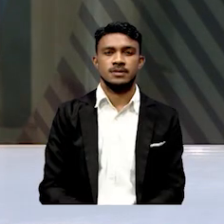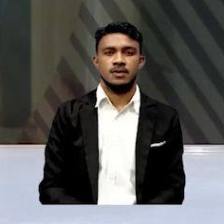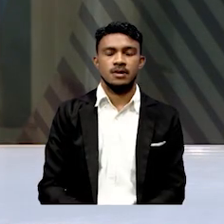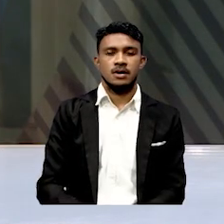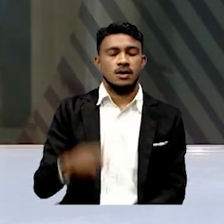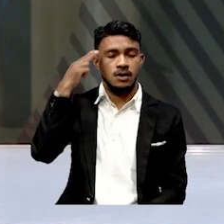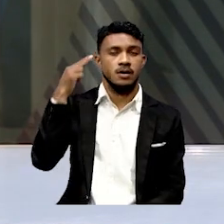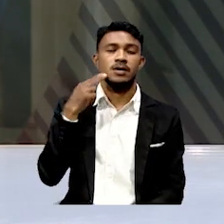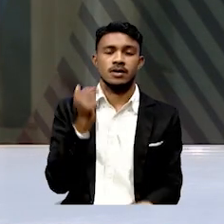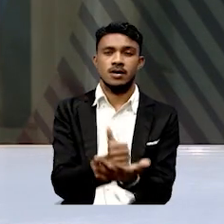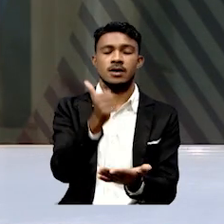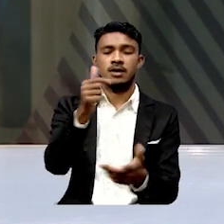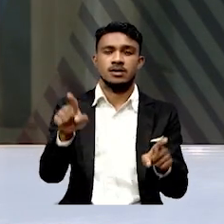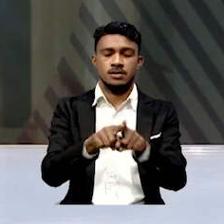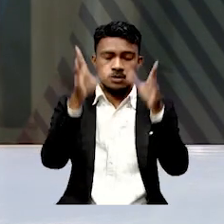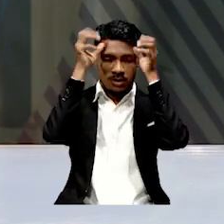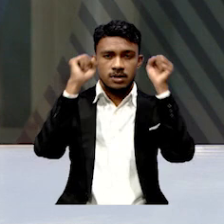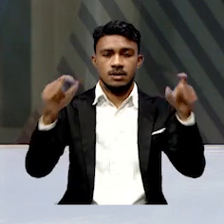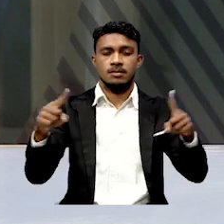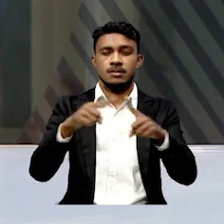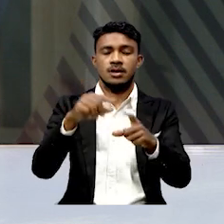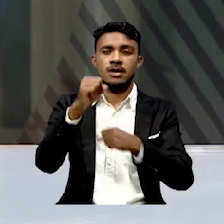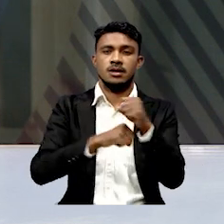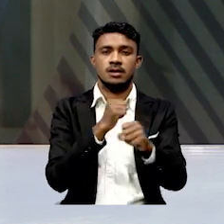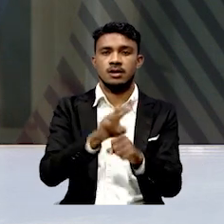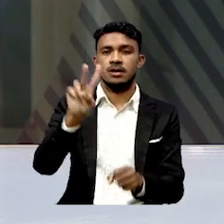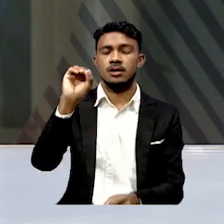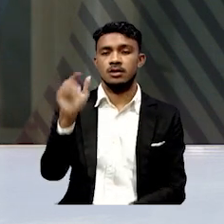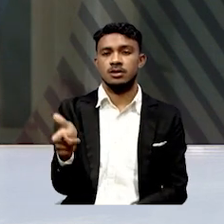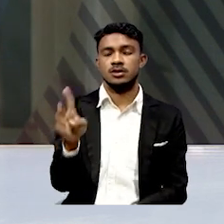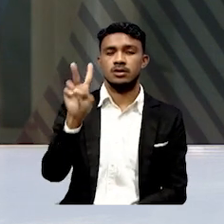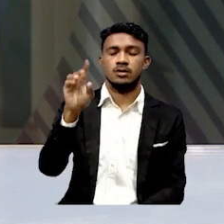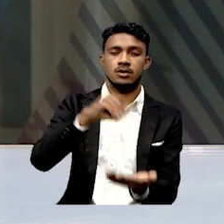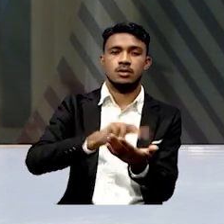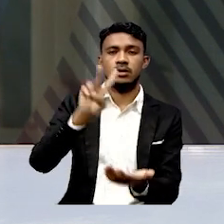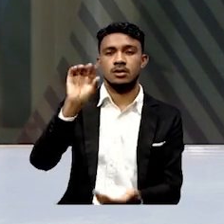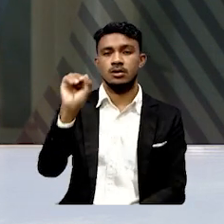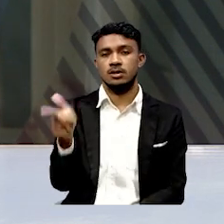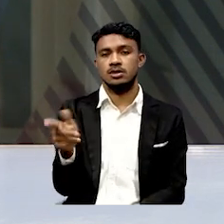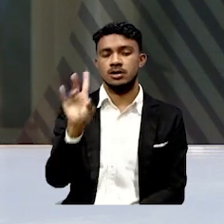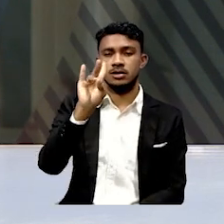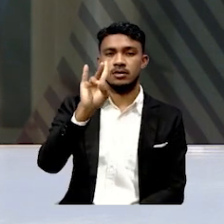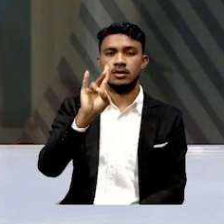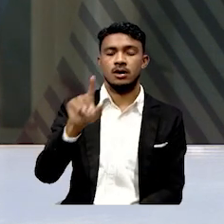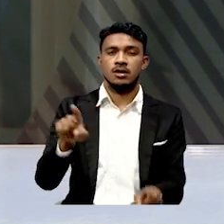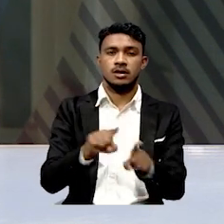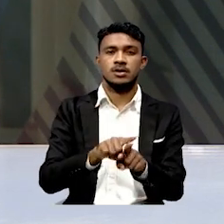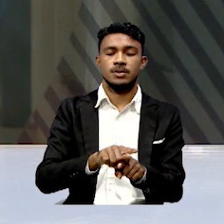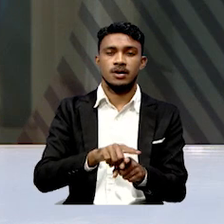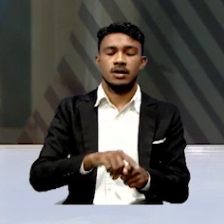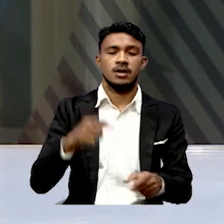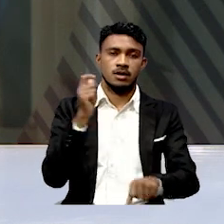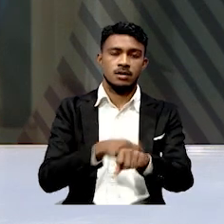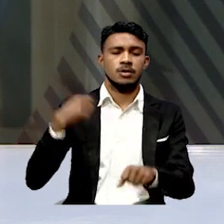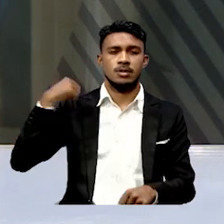Zeramos orta eleito no dal presidente da República batina reun rua ronulo resing rua, to reun rua ronulo resing hito. Ia periodo kampanya